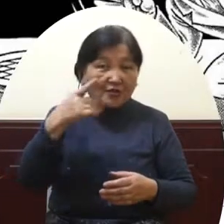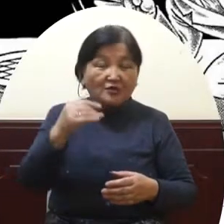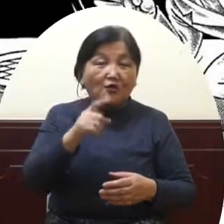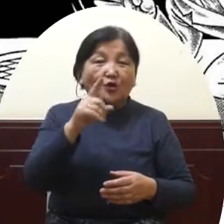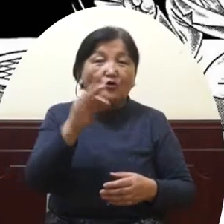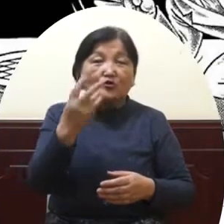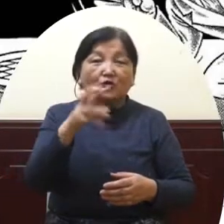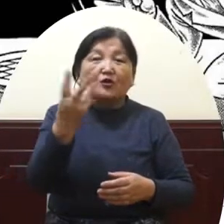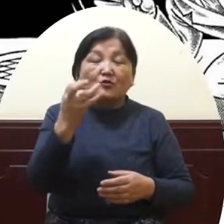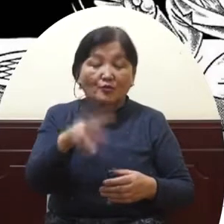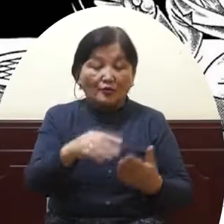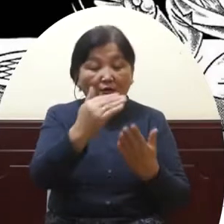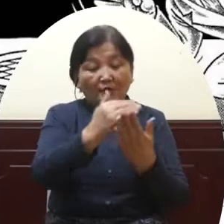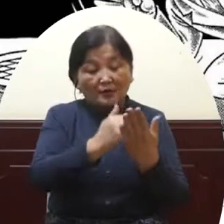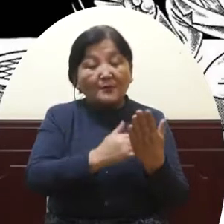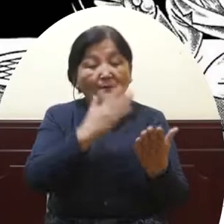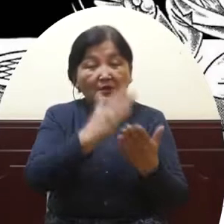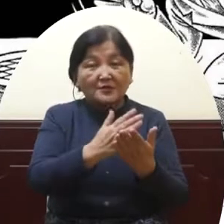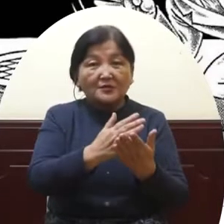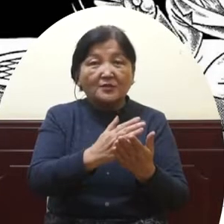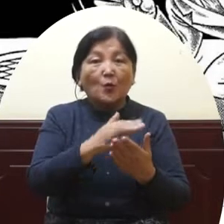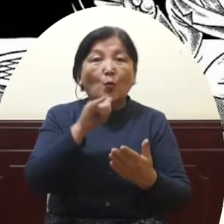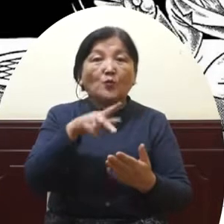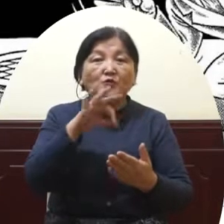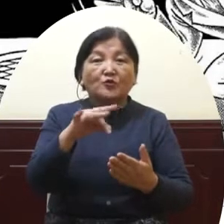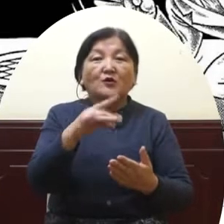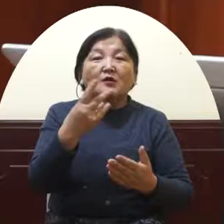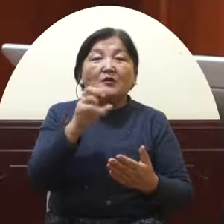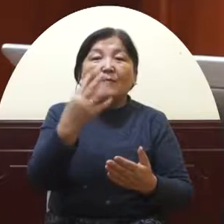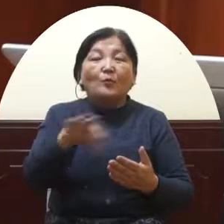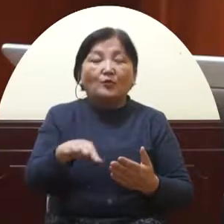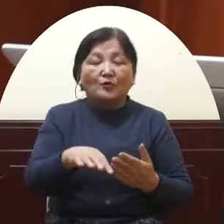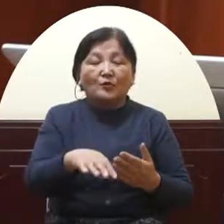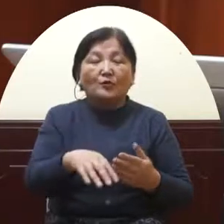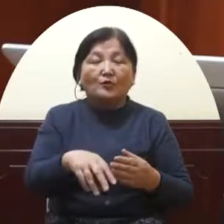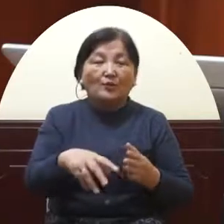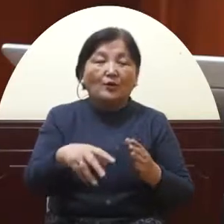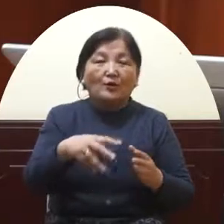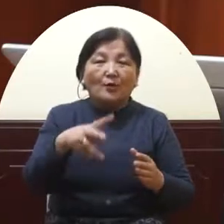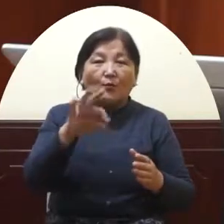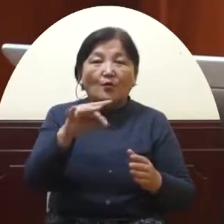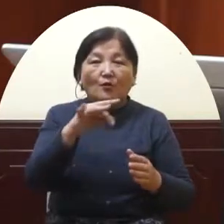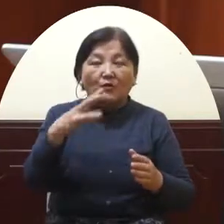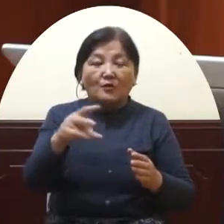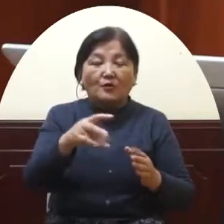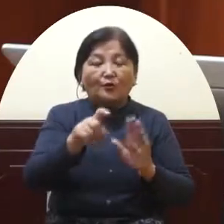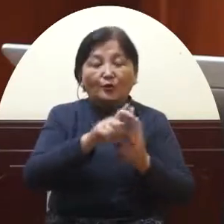хошигнод бичсэн. Яг үндэ бол бодит амьдрал дээр улс төрийн намууд мөрийн хөтөлбөрөөр хэрхэн боловсруулдаг вэ гэдэг асуудал.